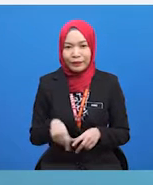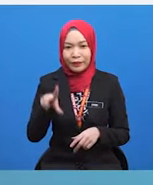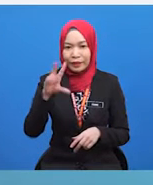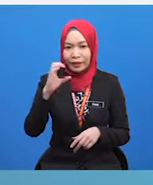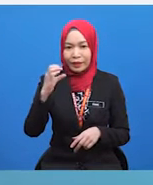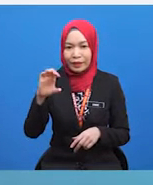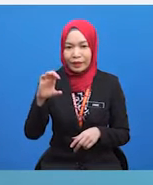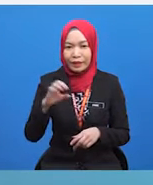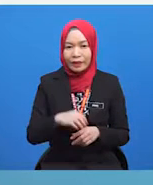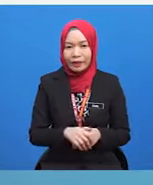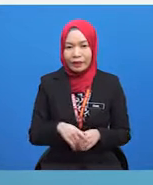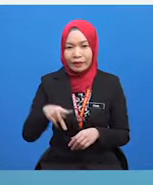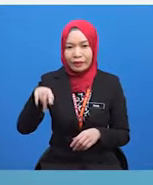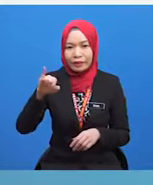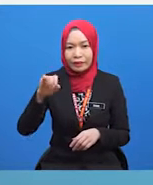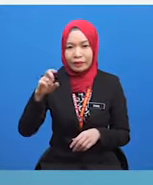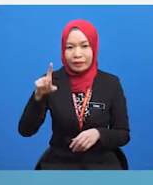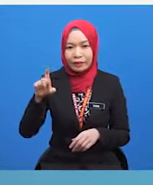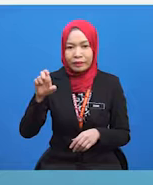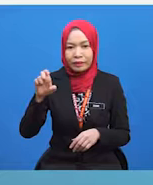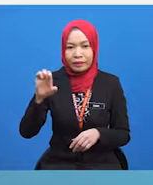300 piksel per inci.